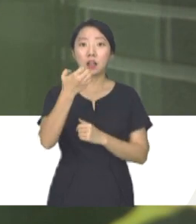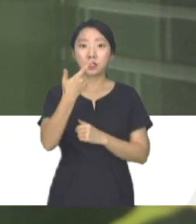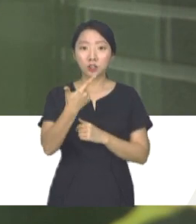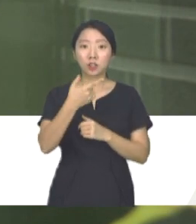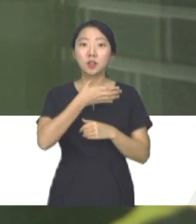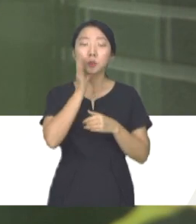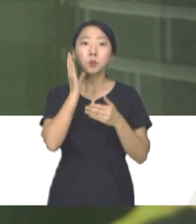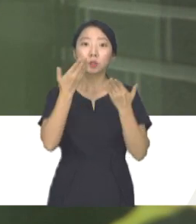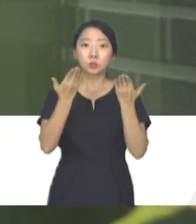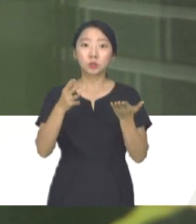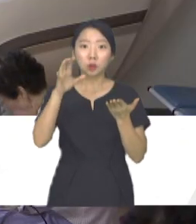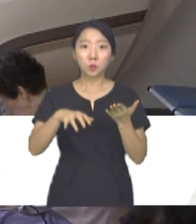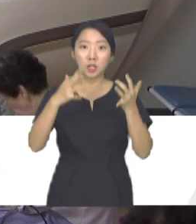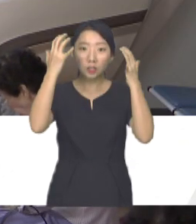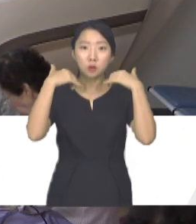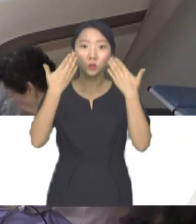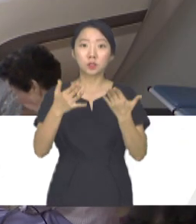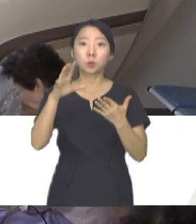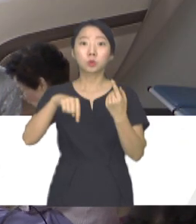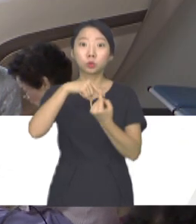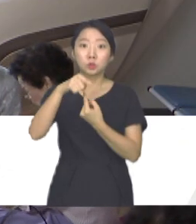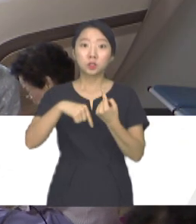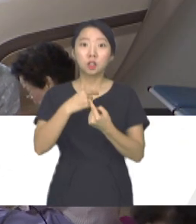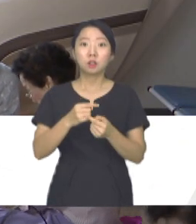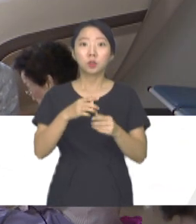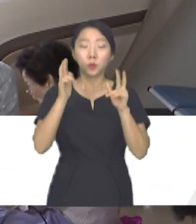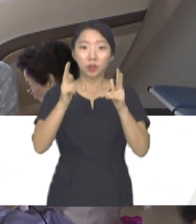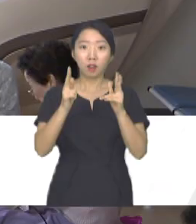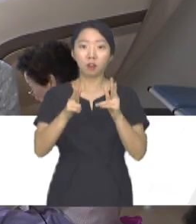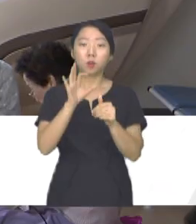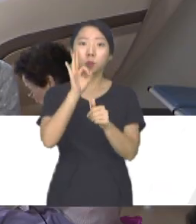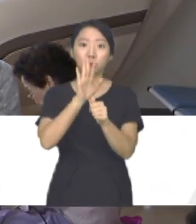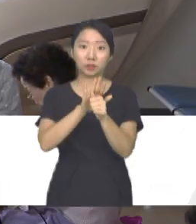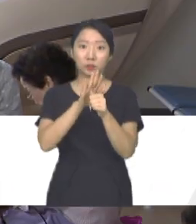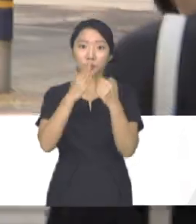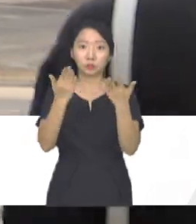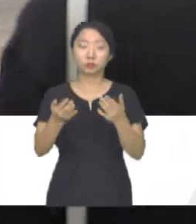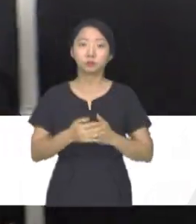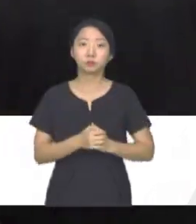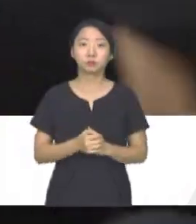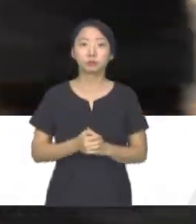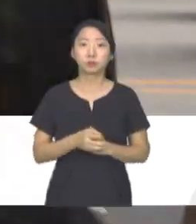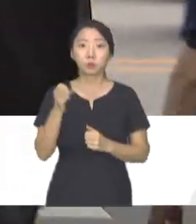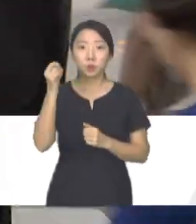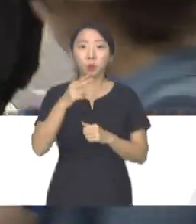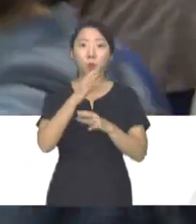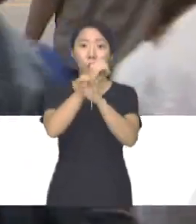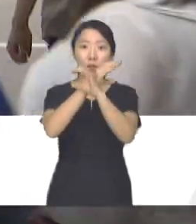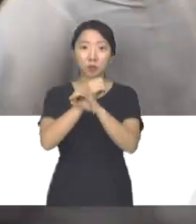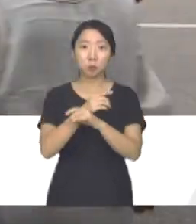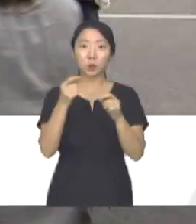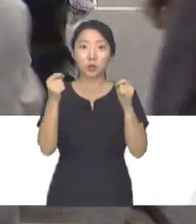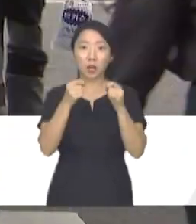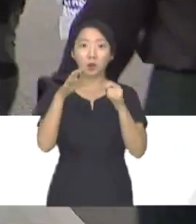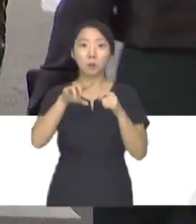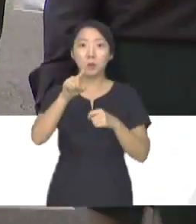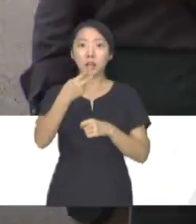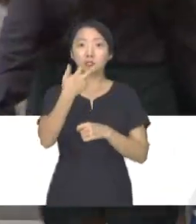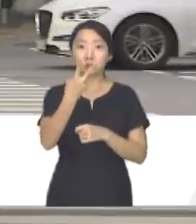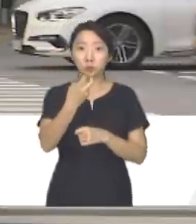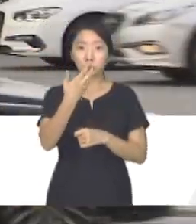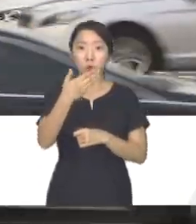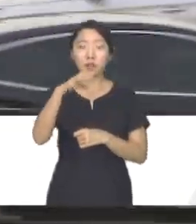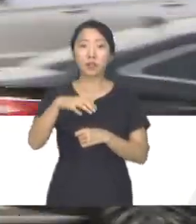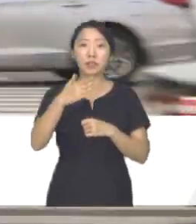경로당을 무더위 쉼터로 운영하고 냉방 시설 및 냉방비 를 지원합니다 또한 횡단보도 인근 백숙을 9곳에